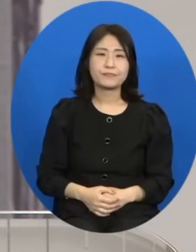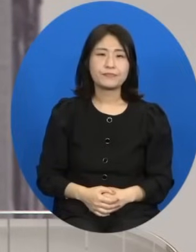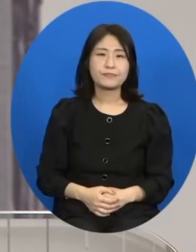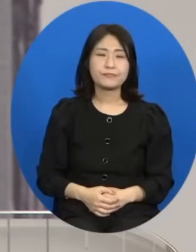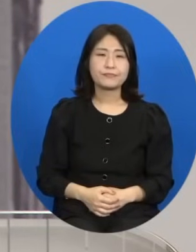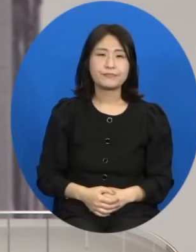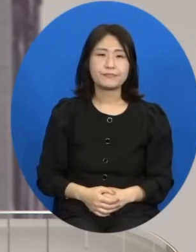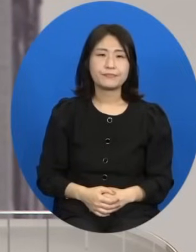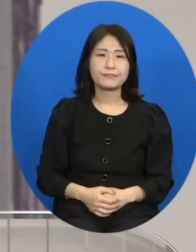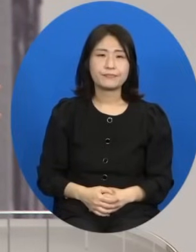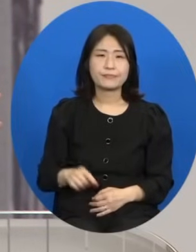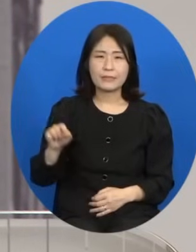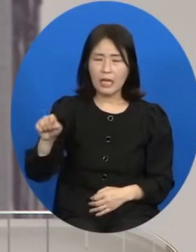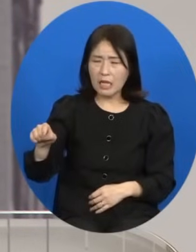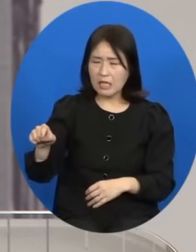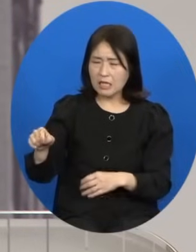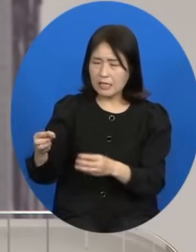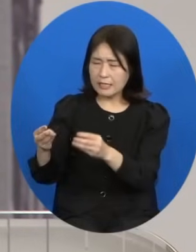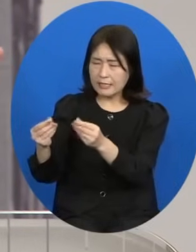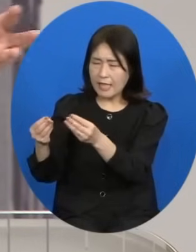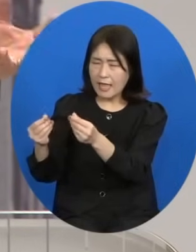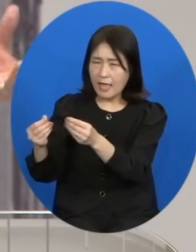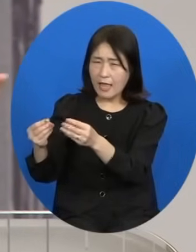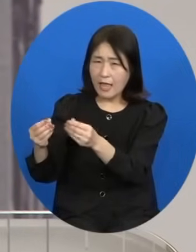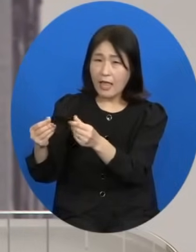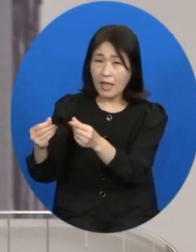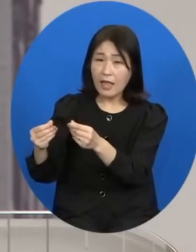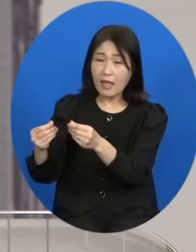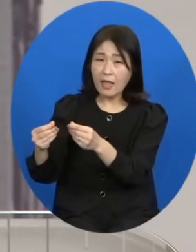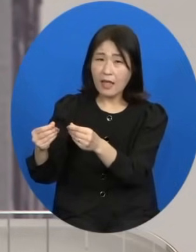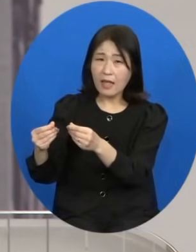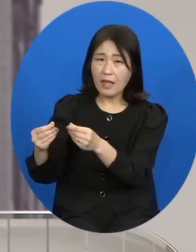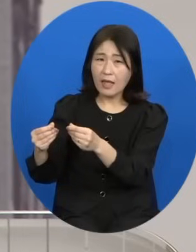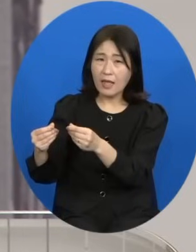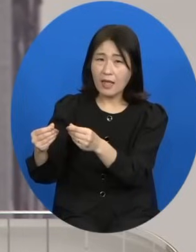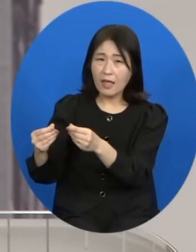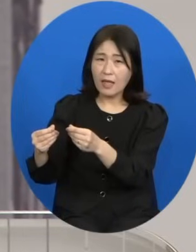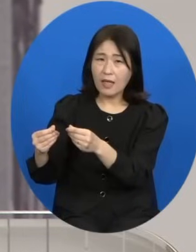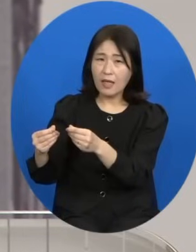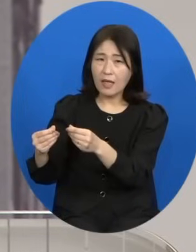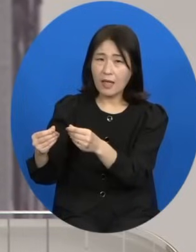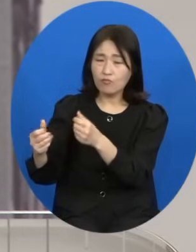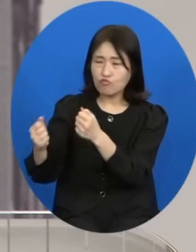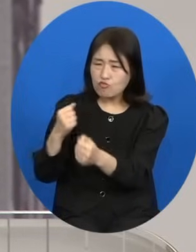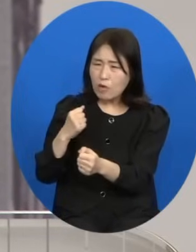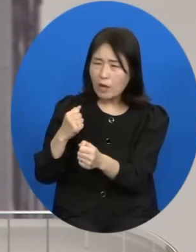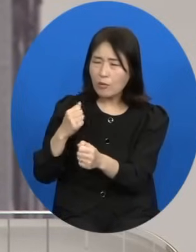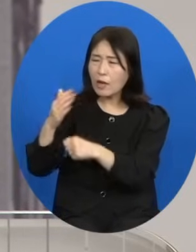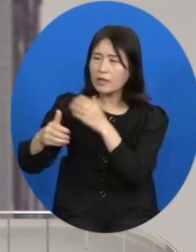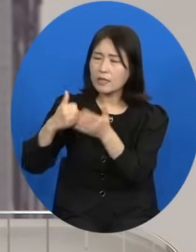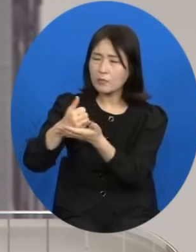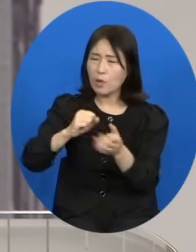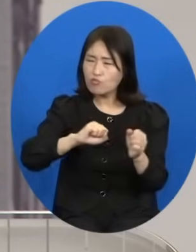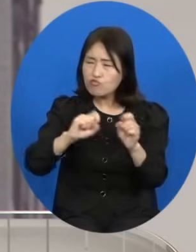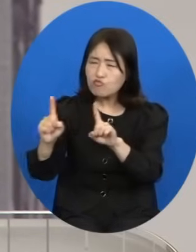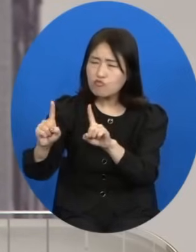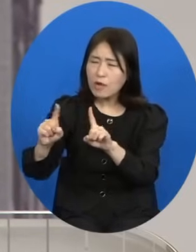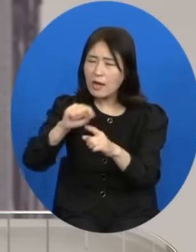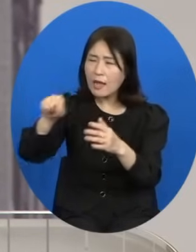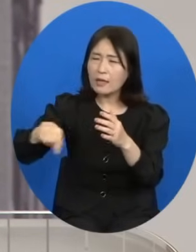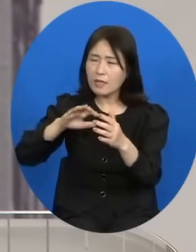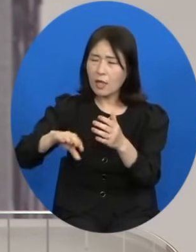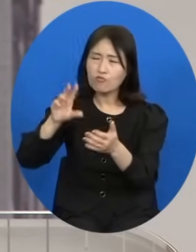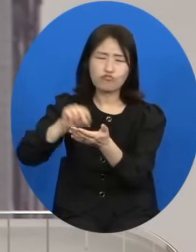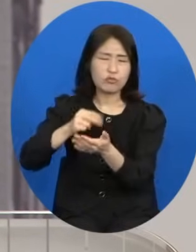아니고 티끌이 되어도 하나님께서 부활시킨 데는 아무 문제가 없다는 거예요 티끌 가운데서도 많은 사람이